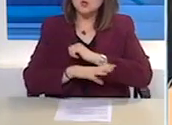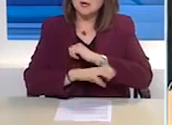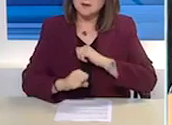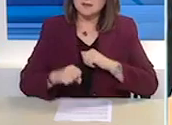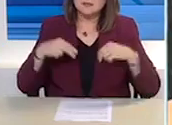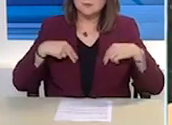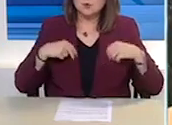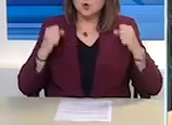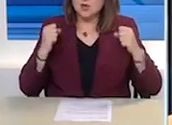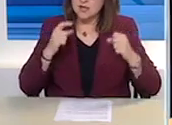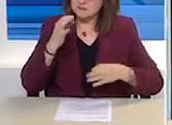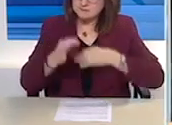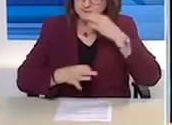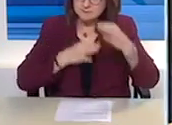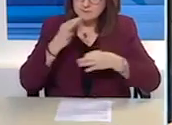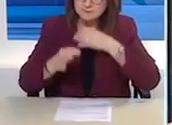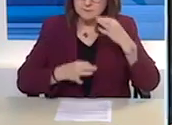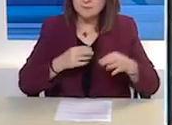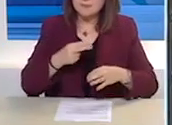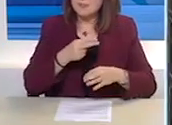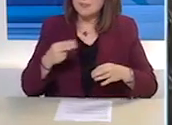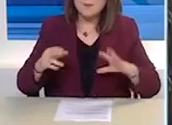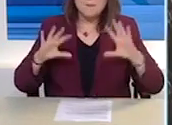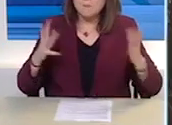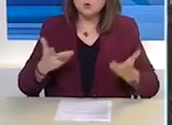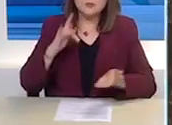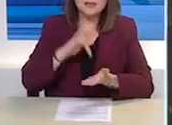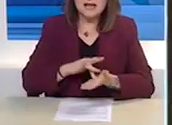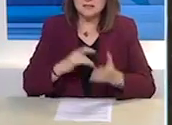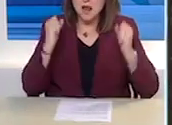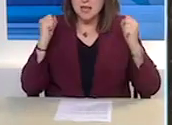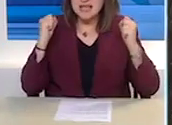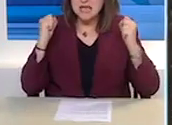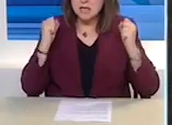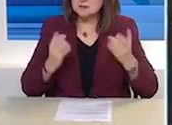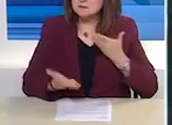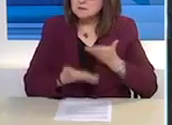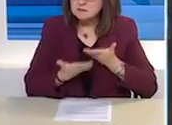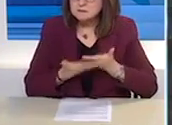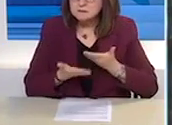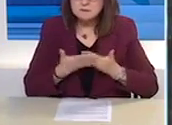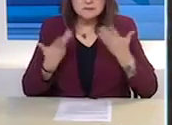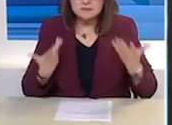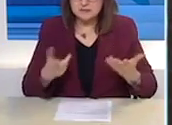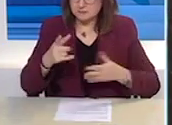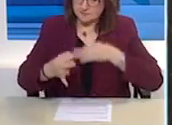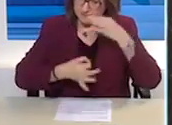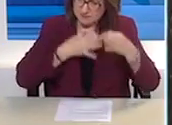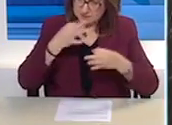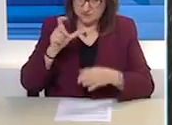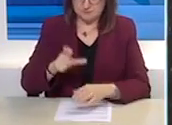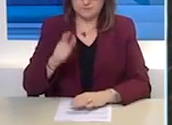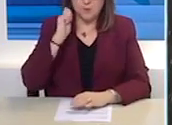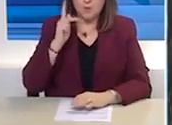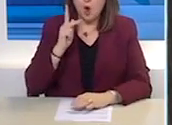παρουσιάσει μέτρα για την καλύτερη εξυπηρέτηση των πολιτών από το πρωτοβάθμιο σύστημα υγείας, δηλαδή τα κέντρα υγείας και τους γιατρούς. Κύριε Κοτσιόπουλο, έχετε το